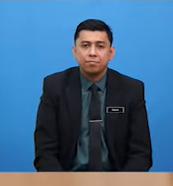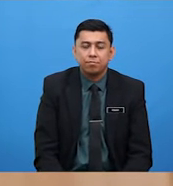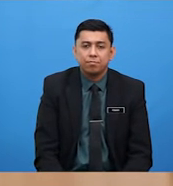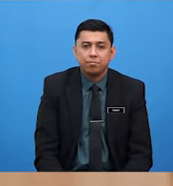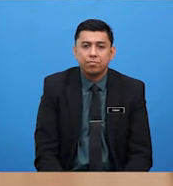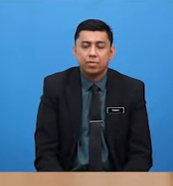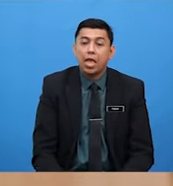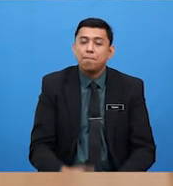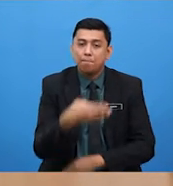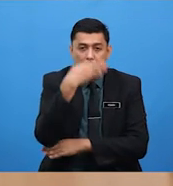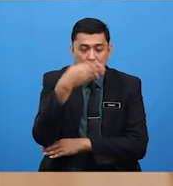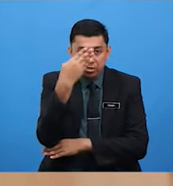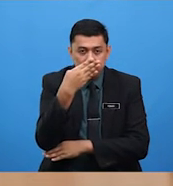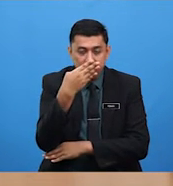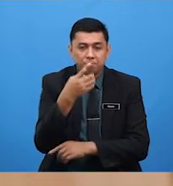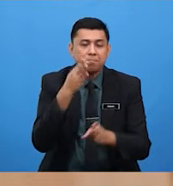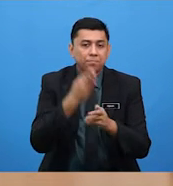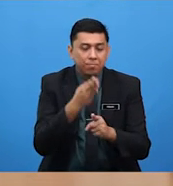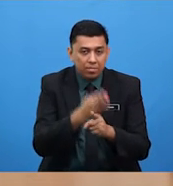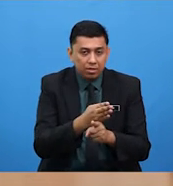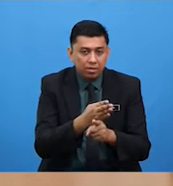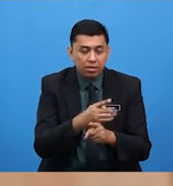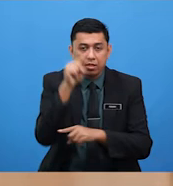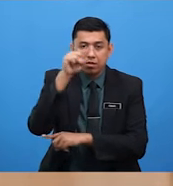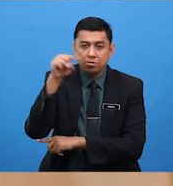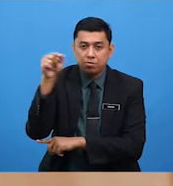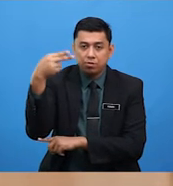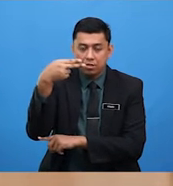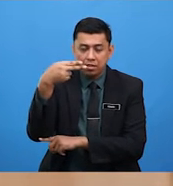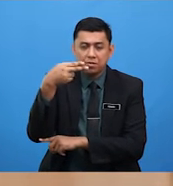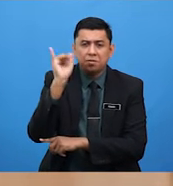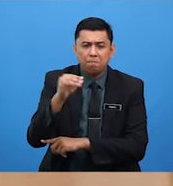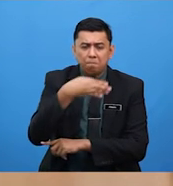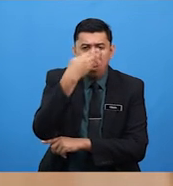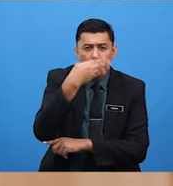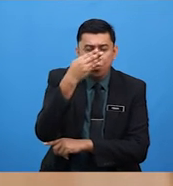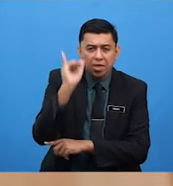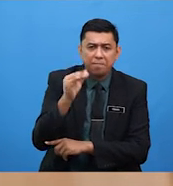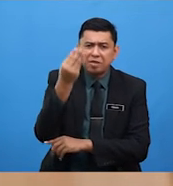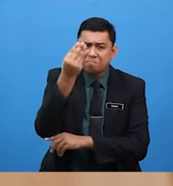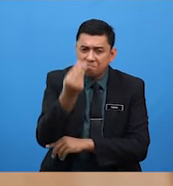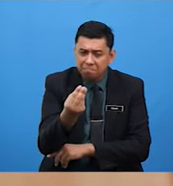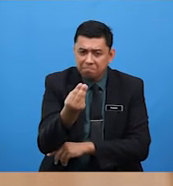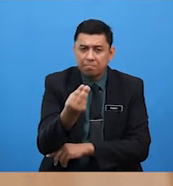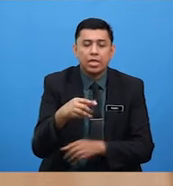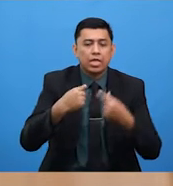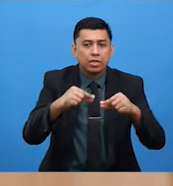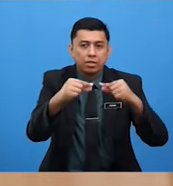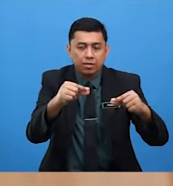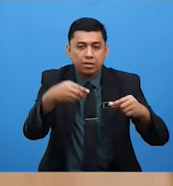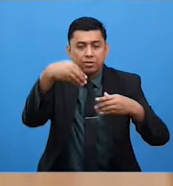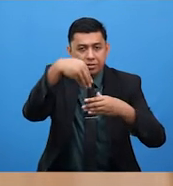Penyebaran bau seperti ini sebenarnya disebabkan oleh zarah-zarah bau yang terlalu halus bergerak